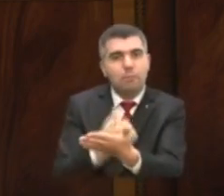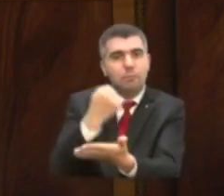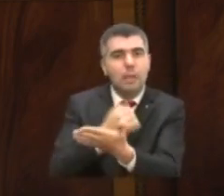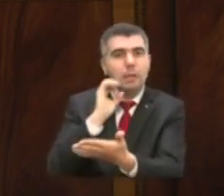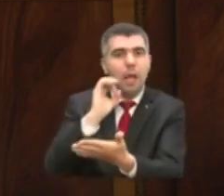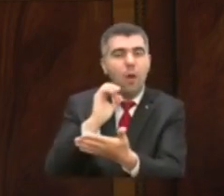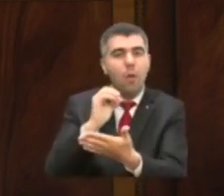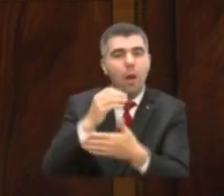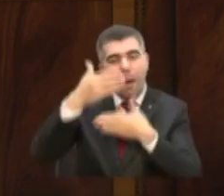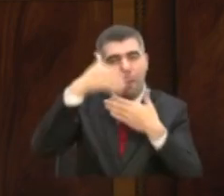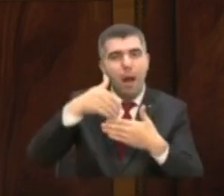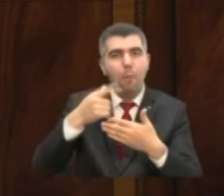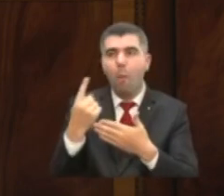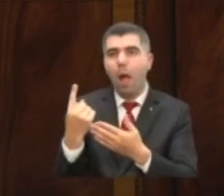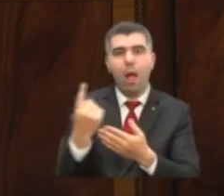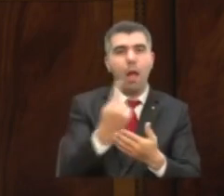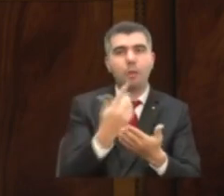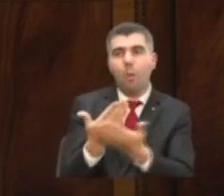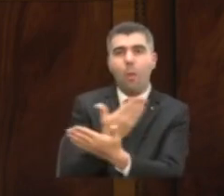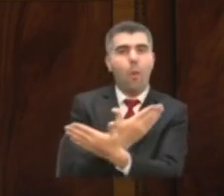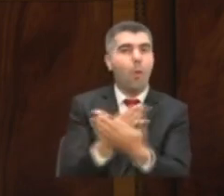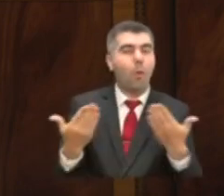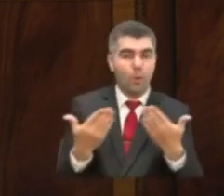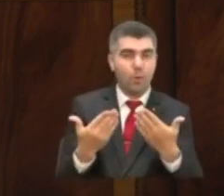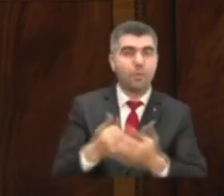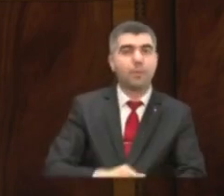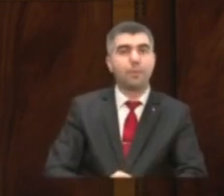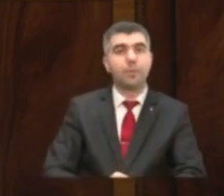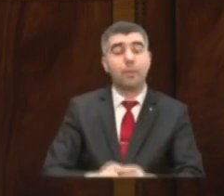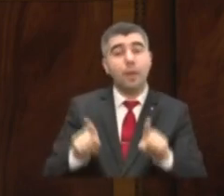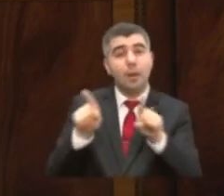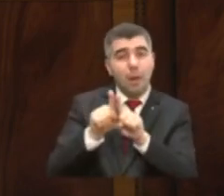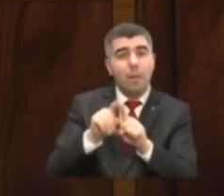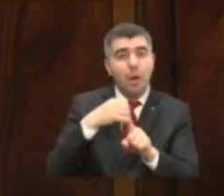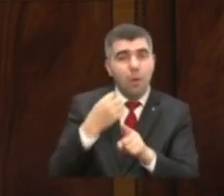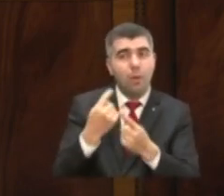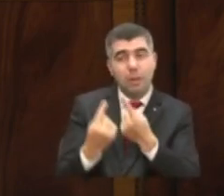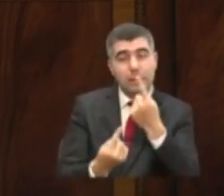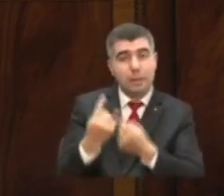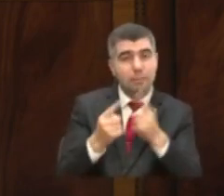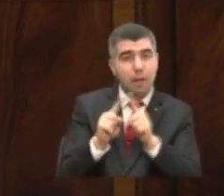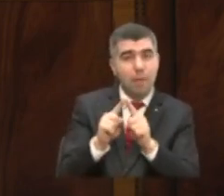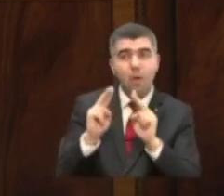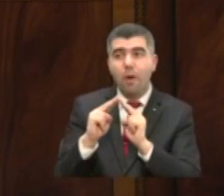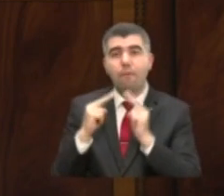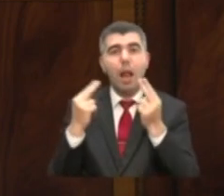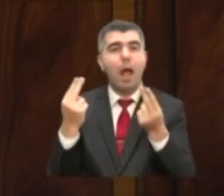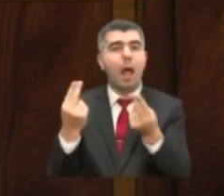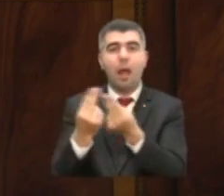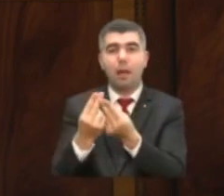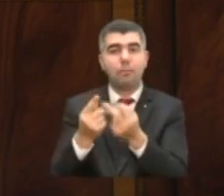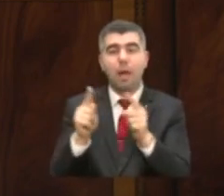مكانة السيد رئيس الحكومة اليوم وفي القرن 21 لدول وشعوب لا تستثمر في شبابها كثروة